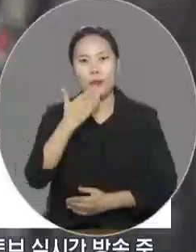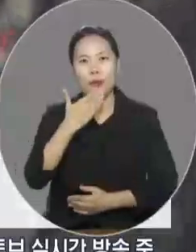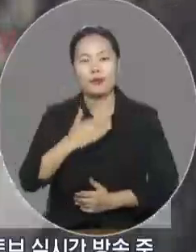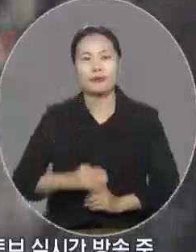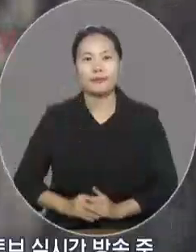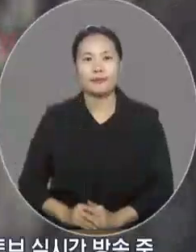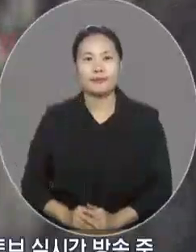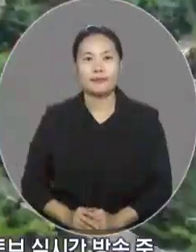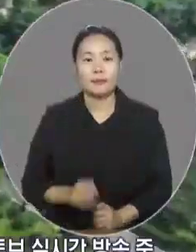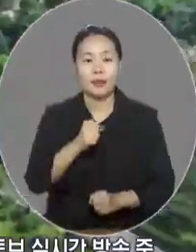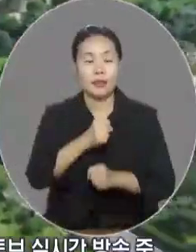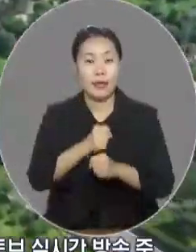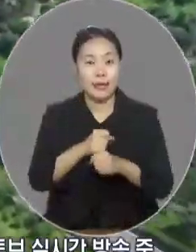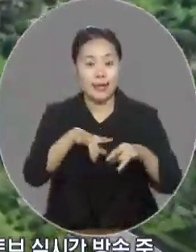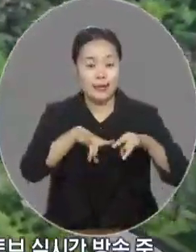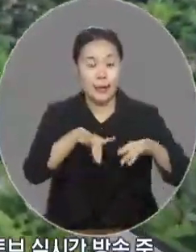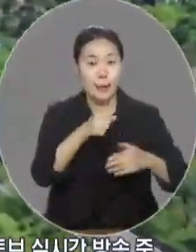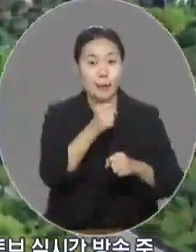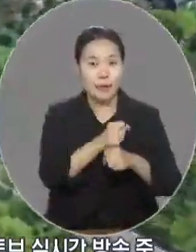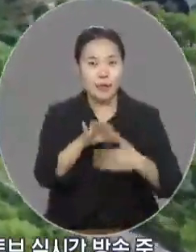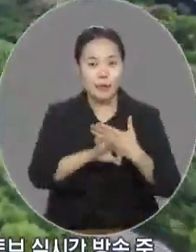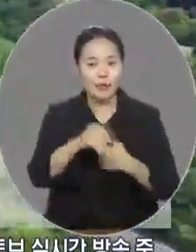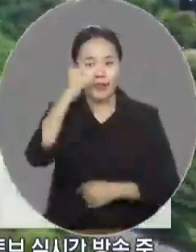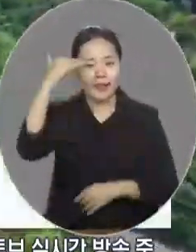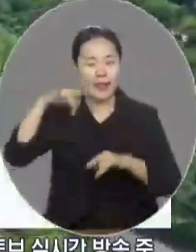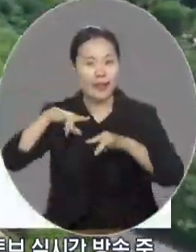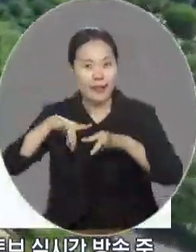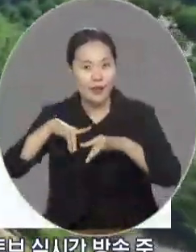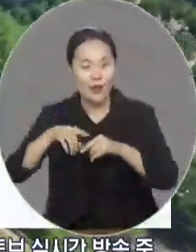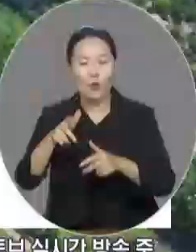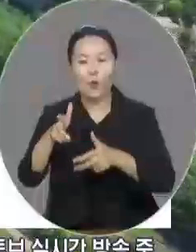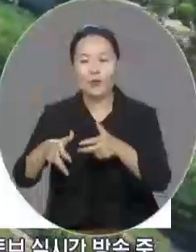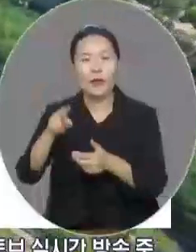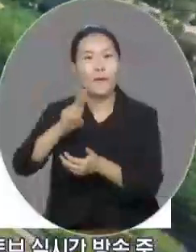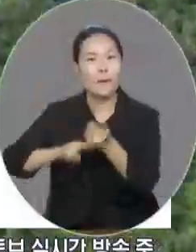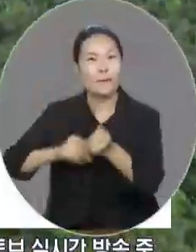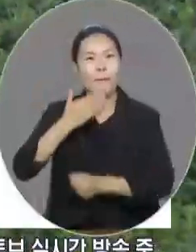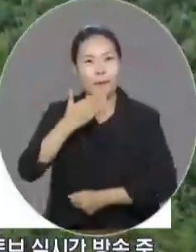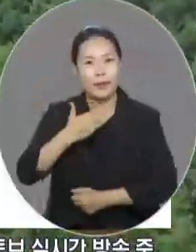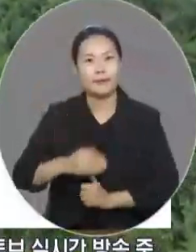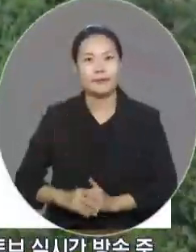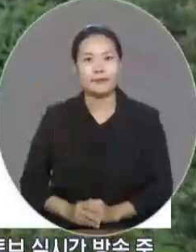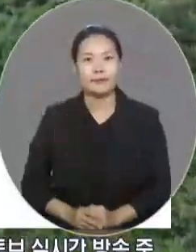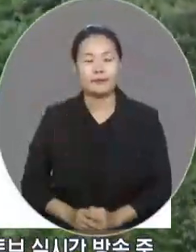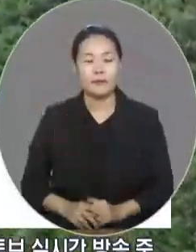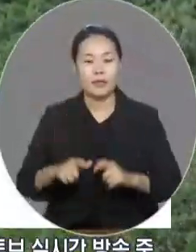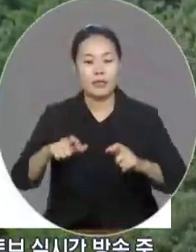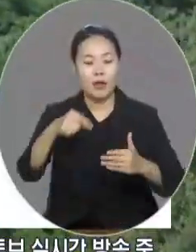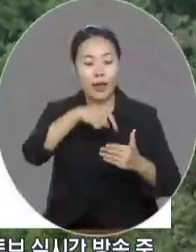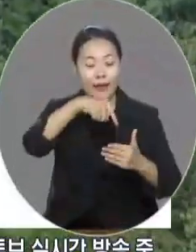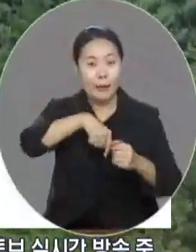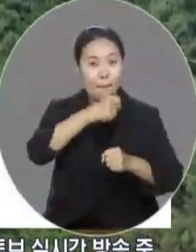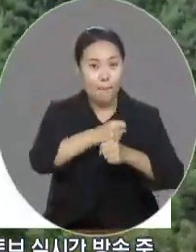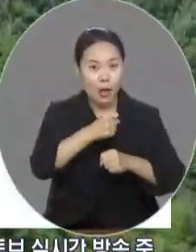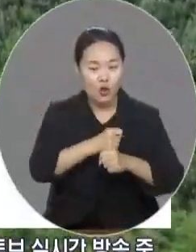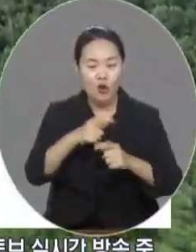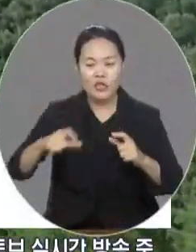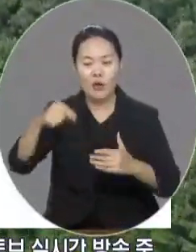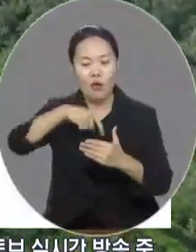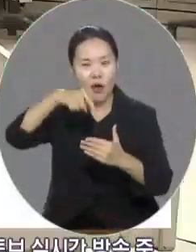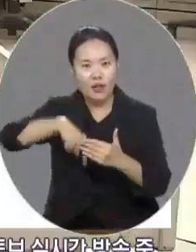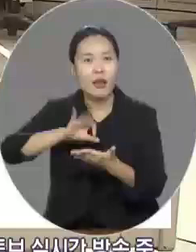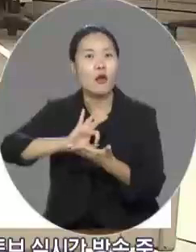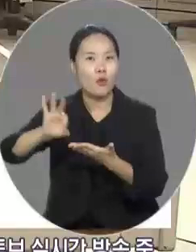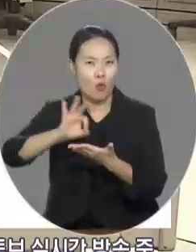전력량입니다. 생산된 전력은 한전이나 울산 지역 공장으로 판매됩니다. 지역에서 생산된 전력을